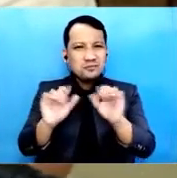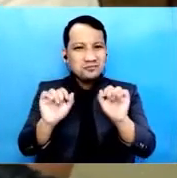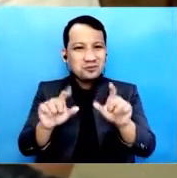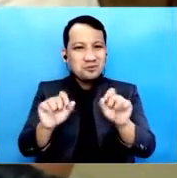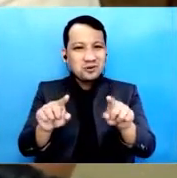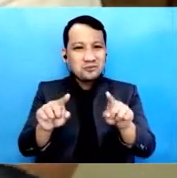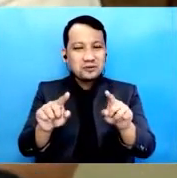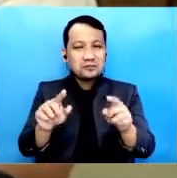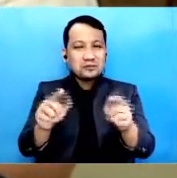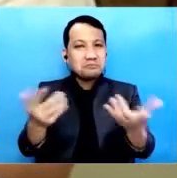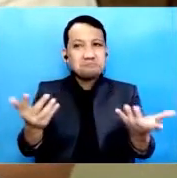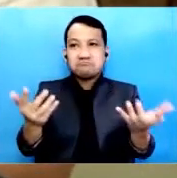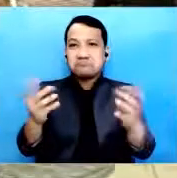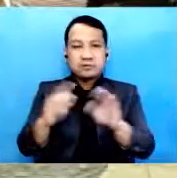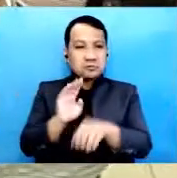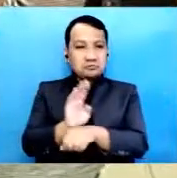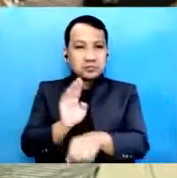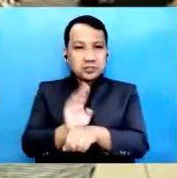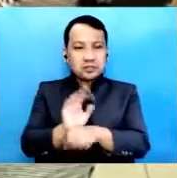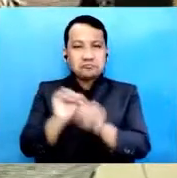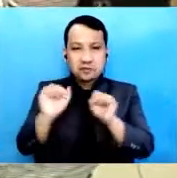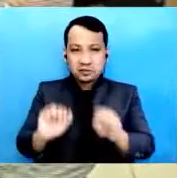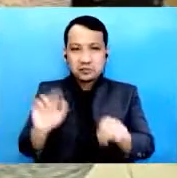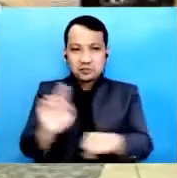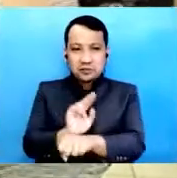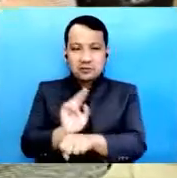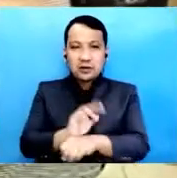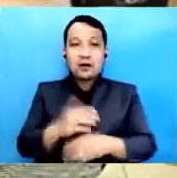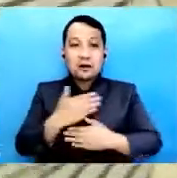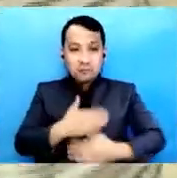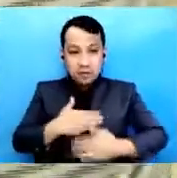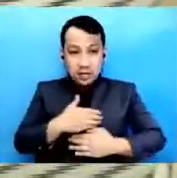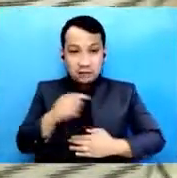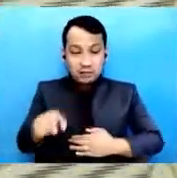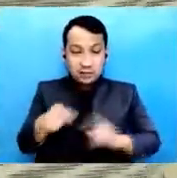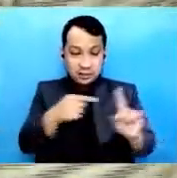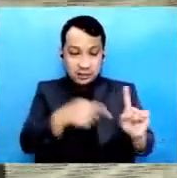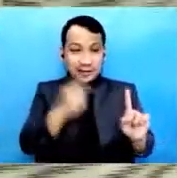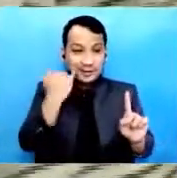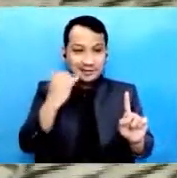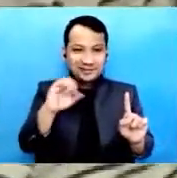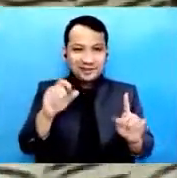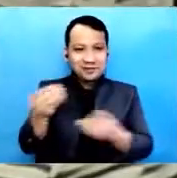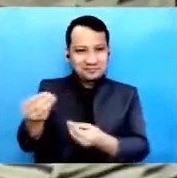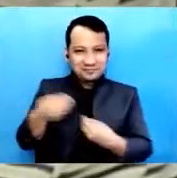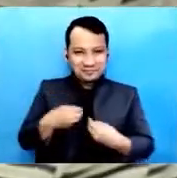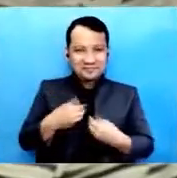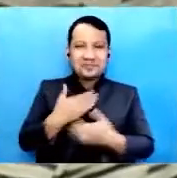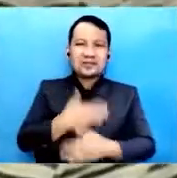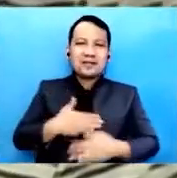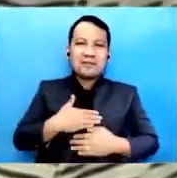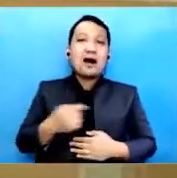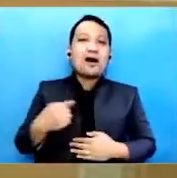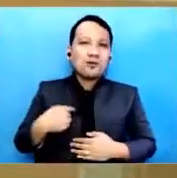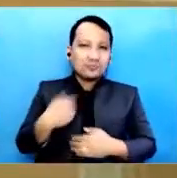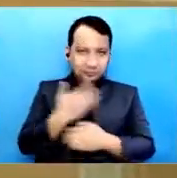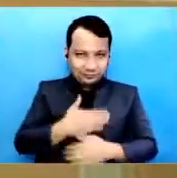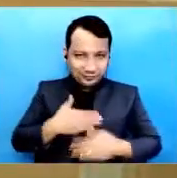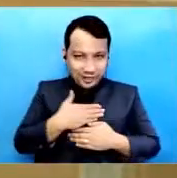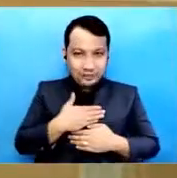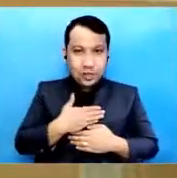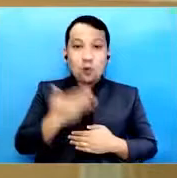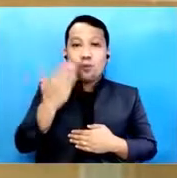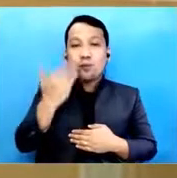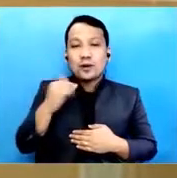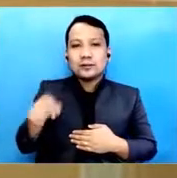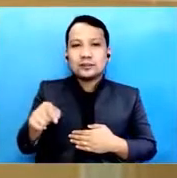for businesses. Ikinatuwa ni Jessica ang natanggap na tulong. Masaya po na